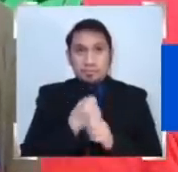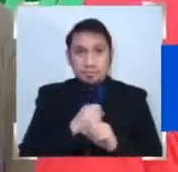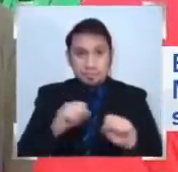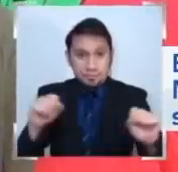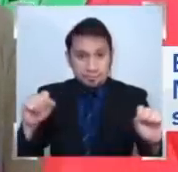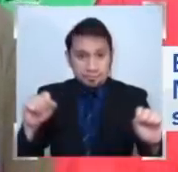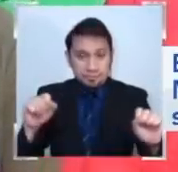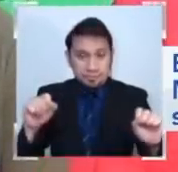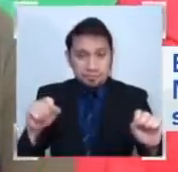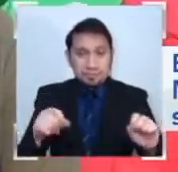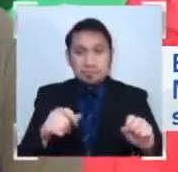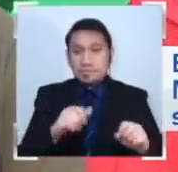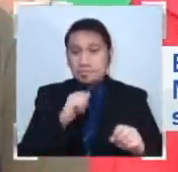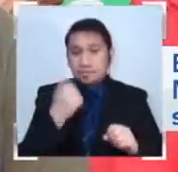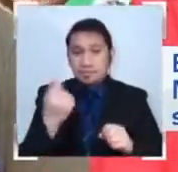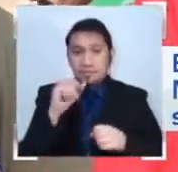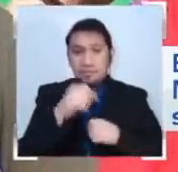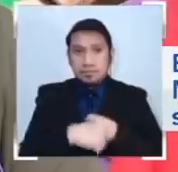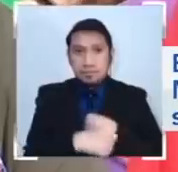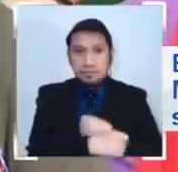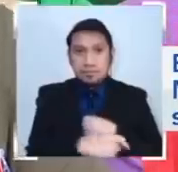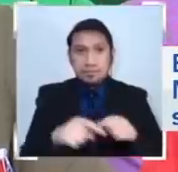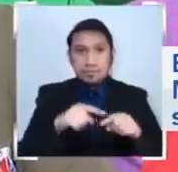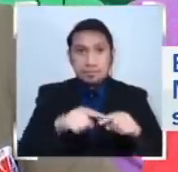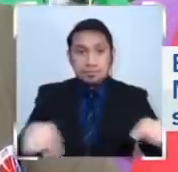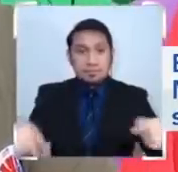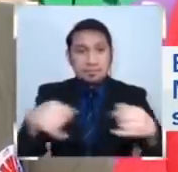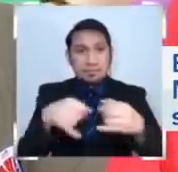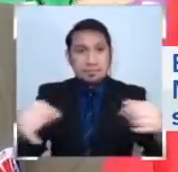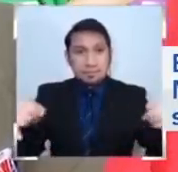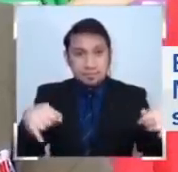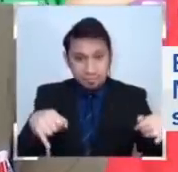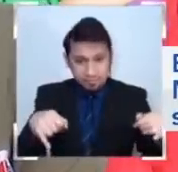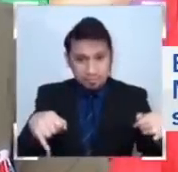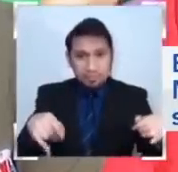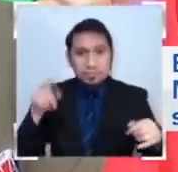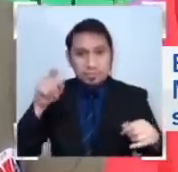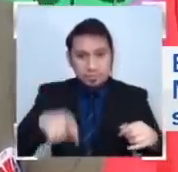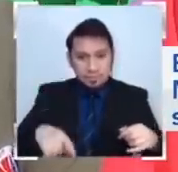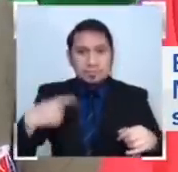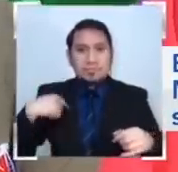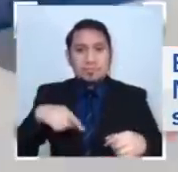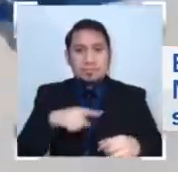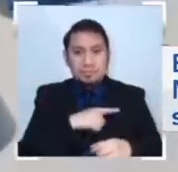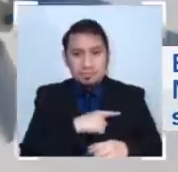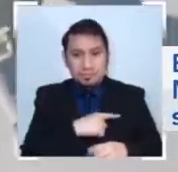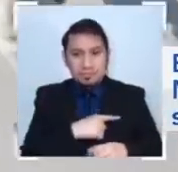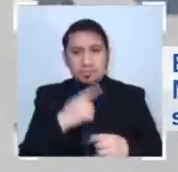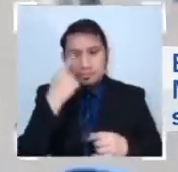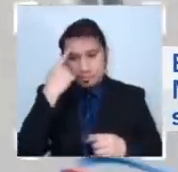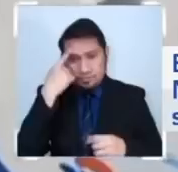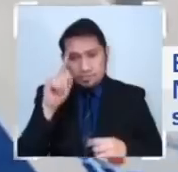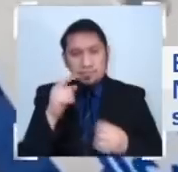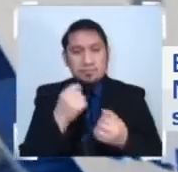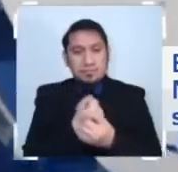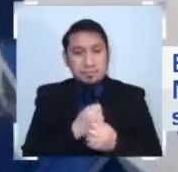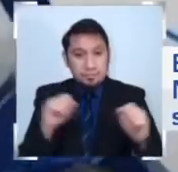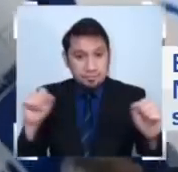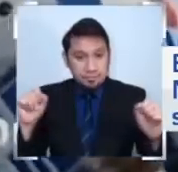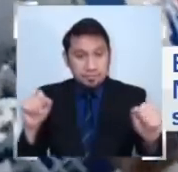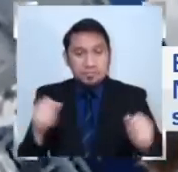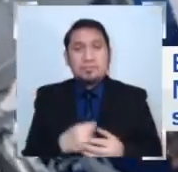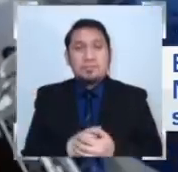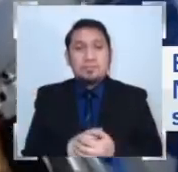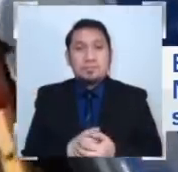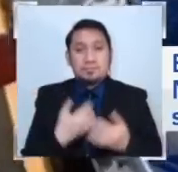in the territorial domain of the Republic. Kailangan natin ito para sa relief and rescue operation. Kabilang sa mga tinitingnang misyon